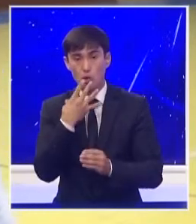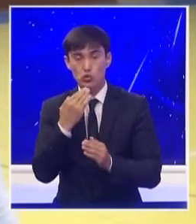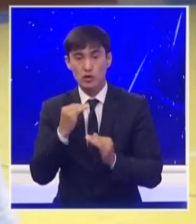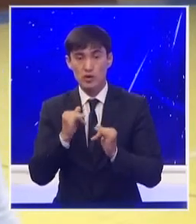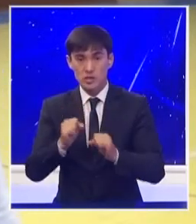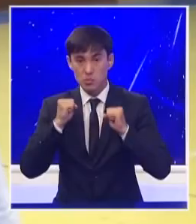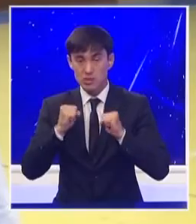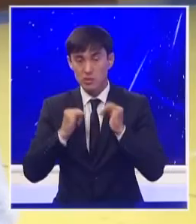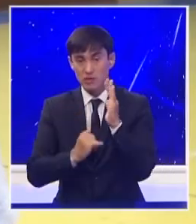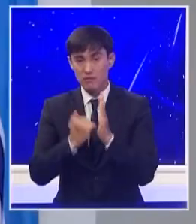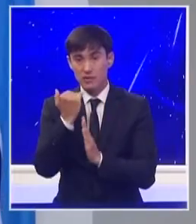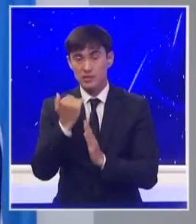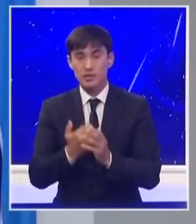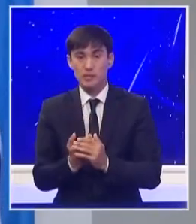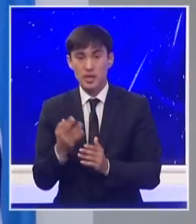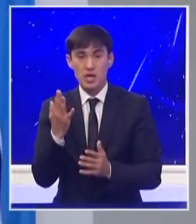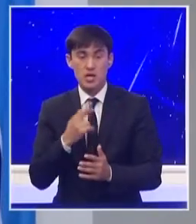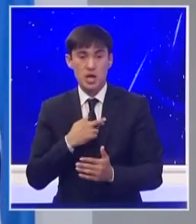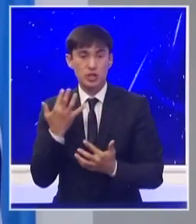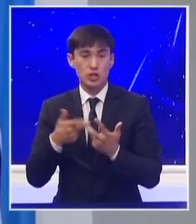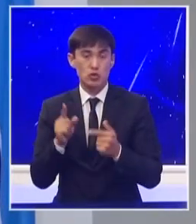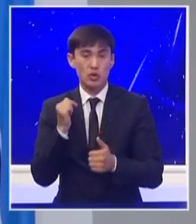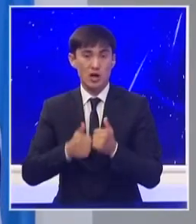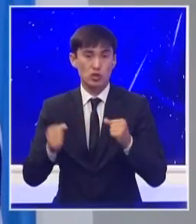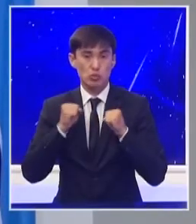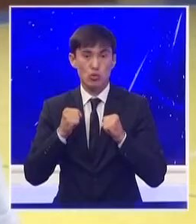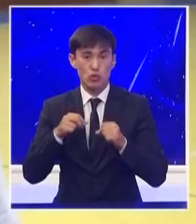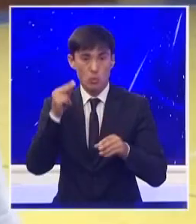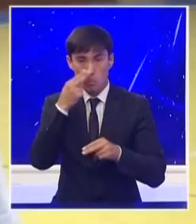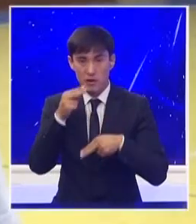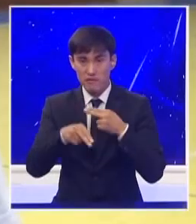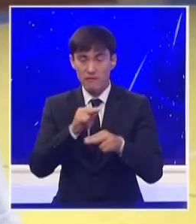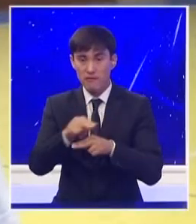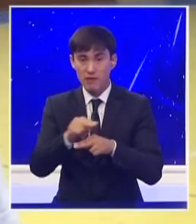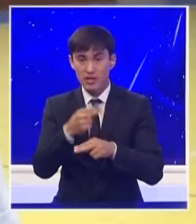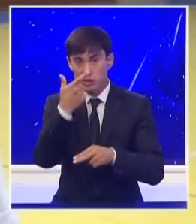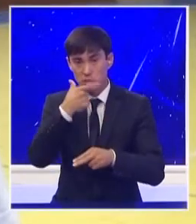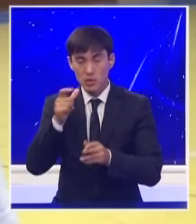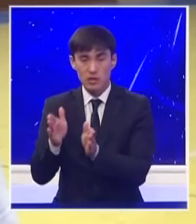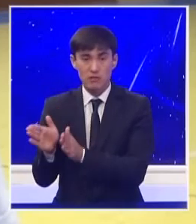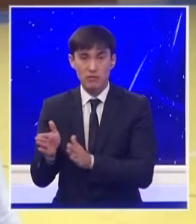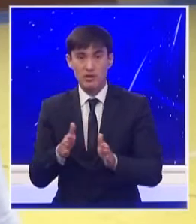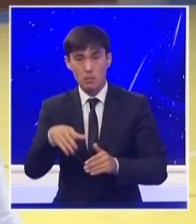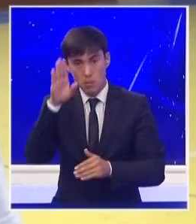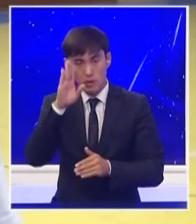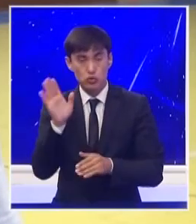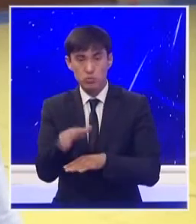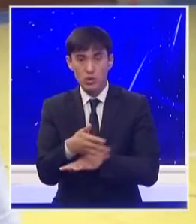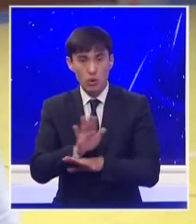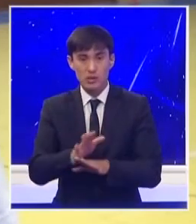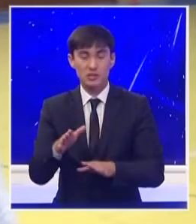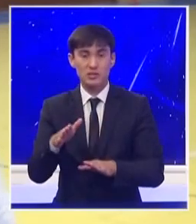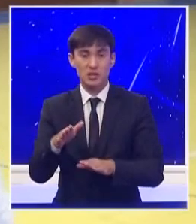спортсменов. Потому что я считаю, что каждый спорт, он прививает и дисциплинирует парня, чтобы не болтался на улице, как